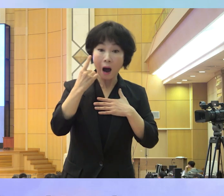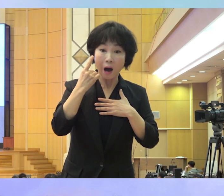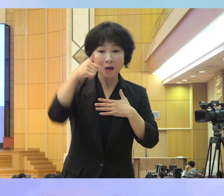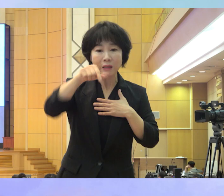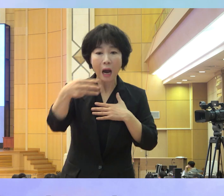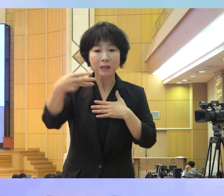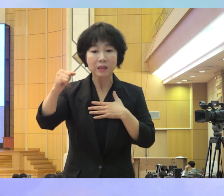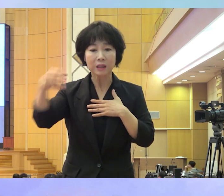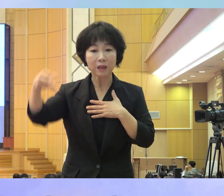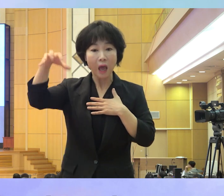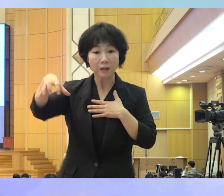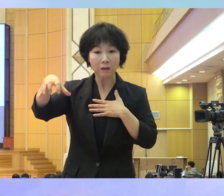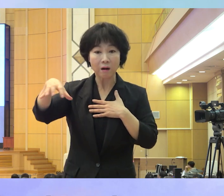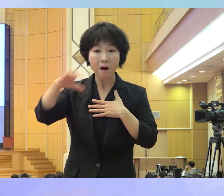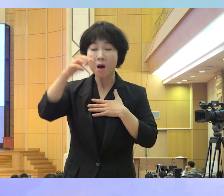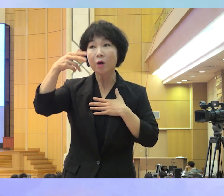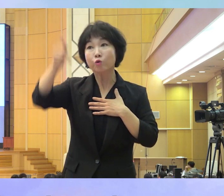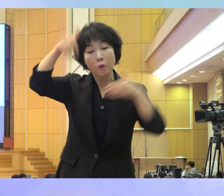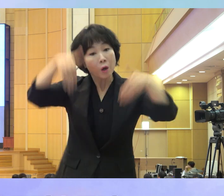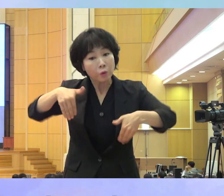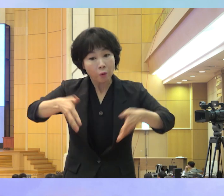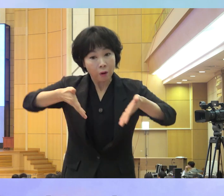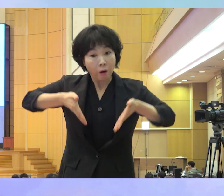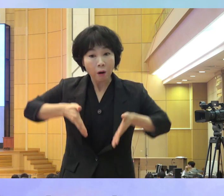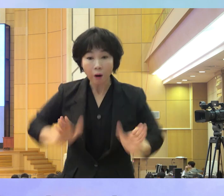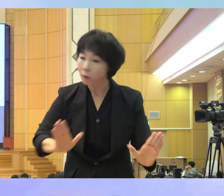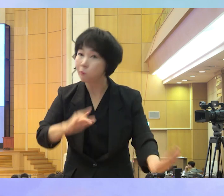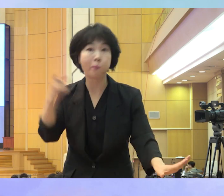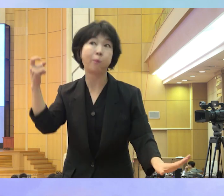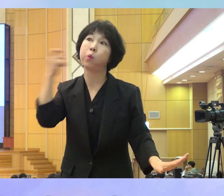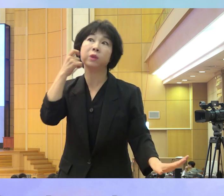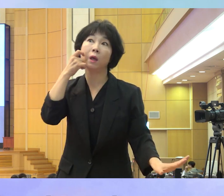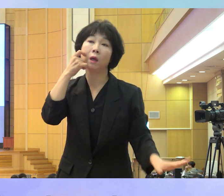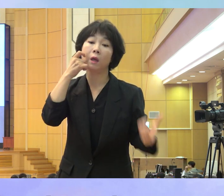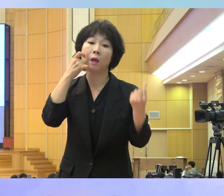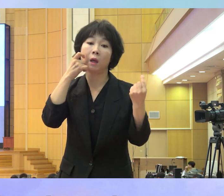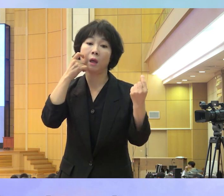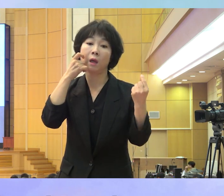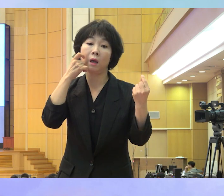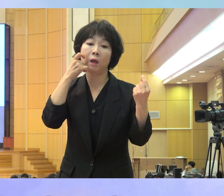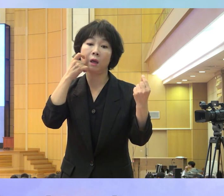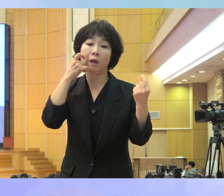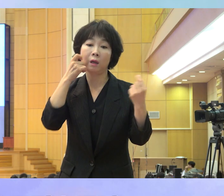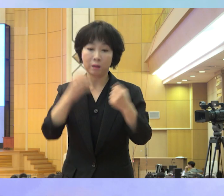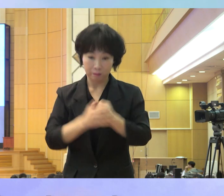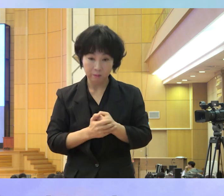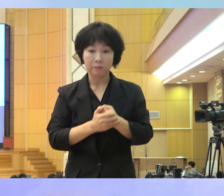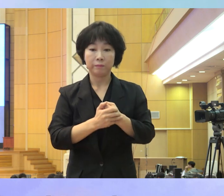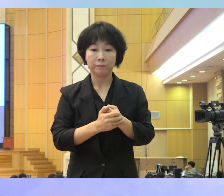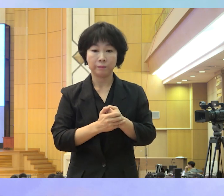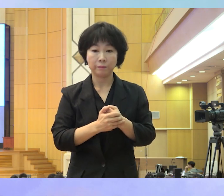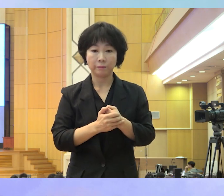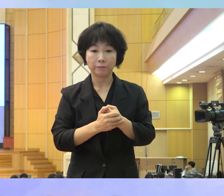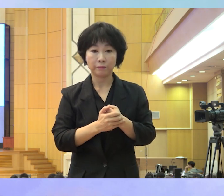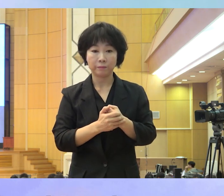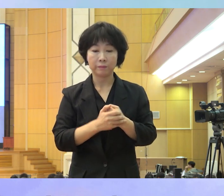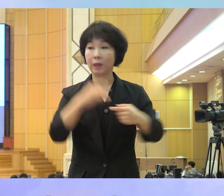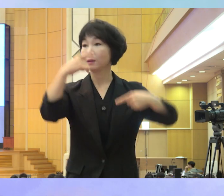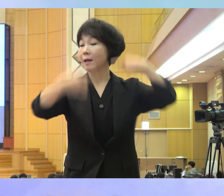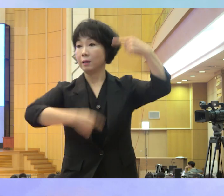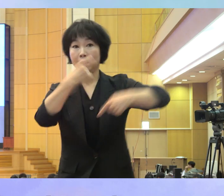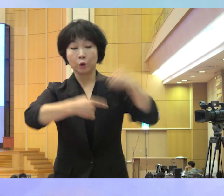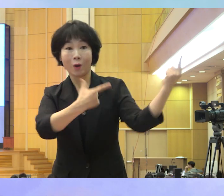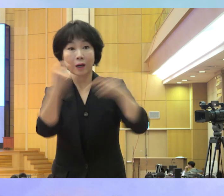찾아보라. 갈릴리에서는 선지자가 나지 못하느니라 하였느니라.